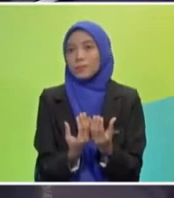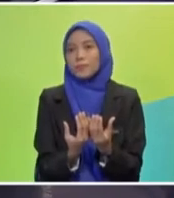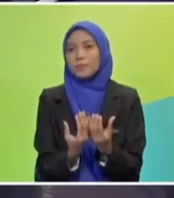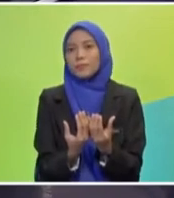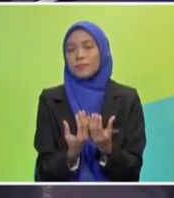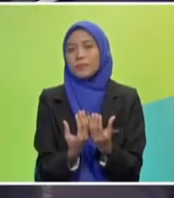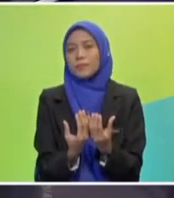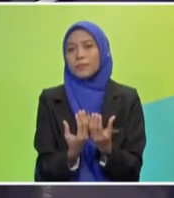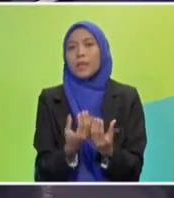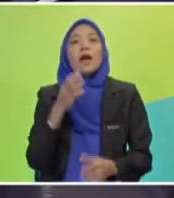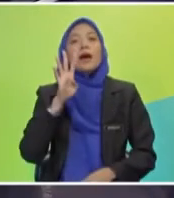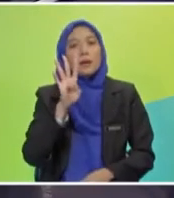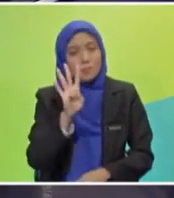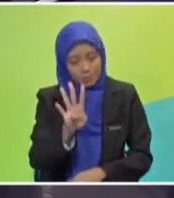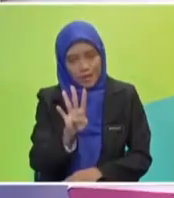yang ke